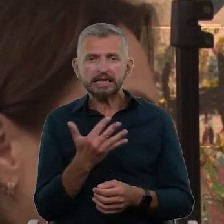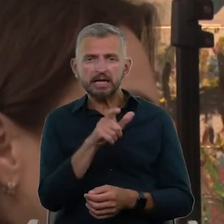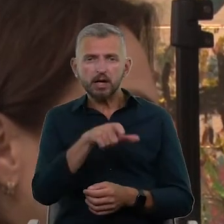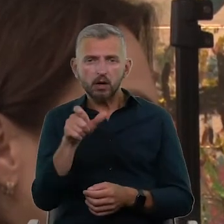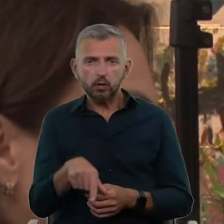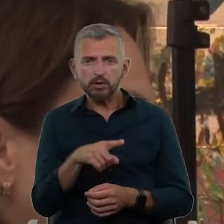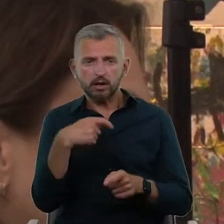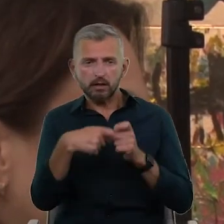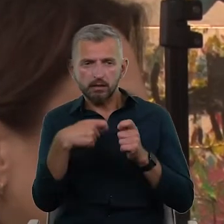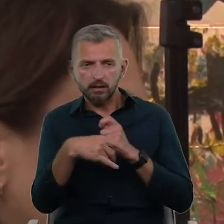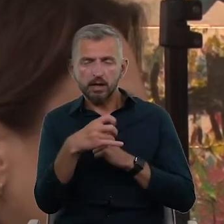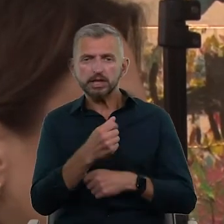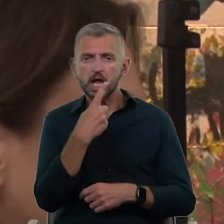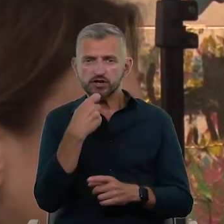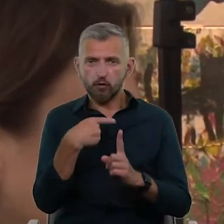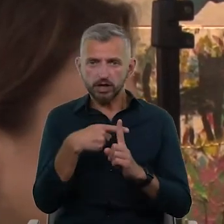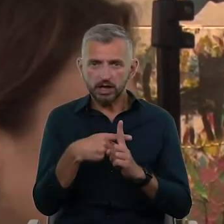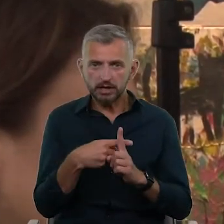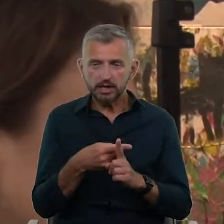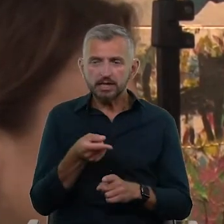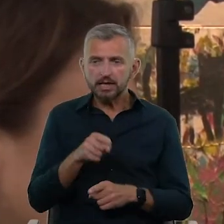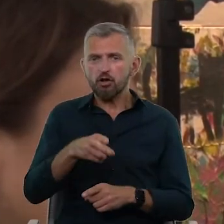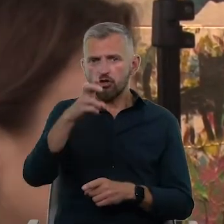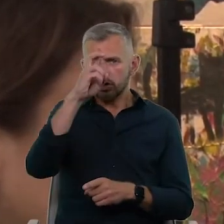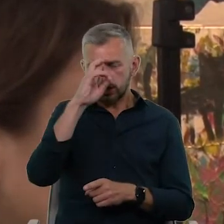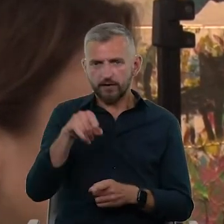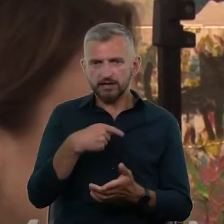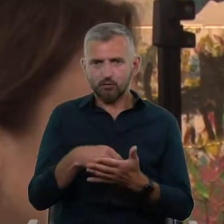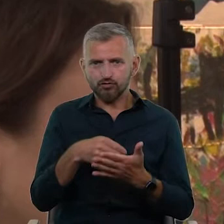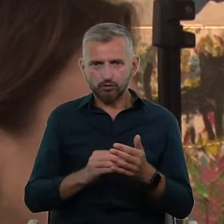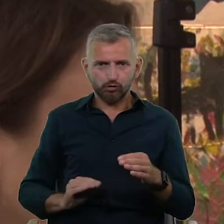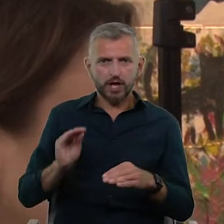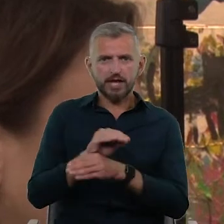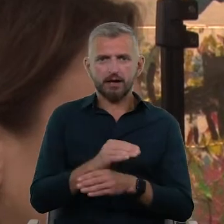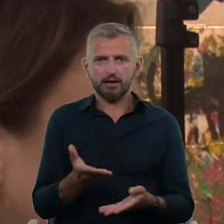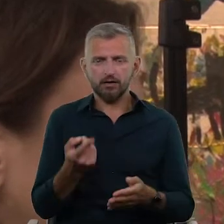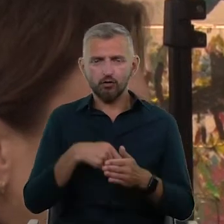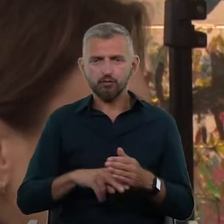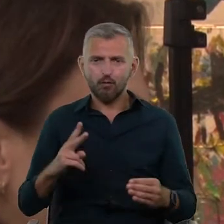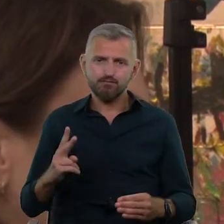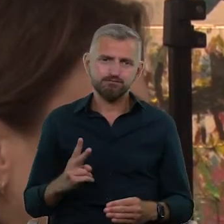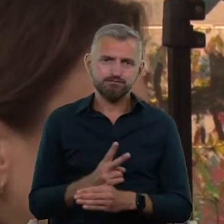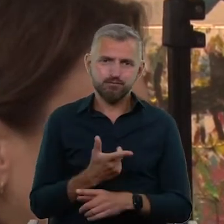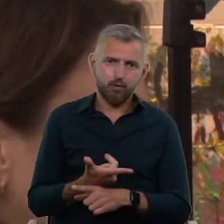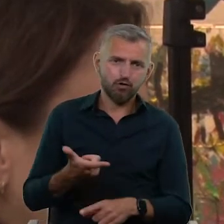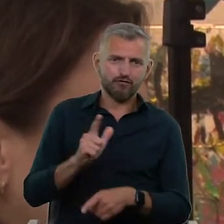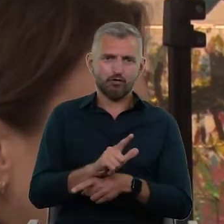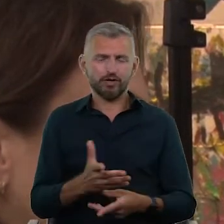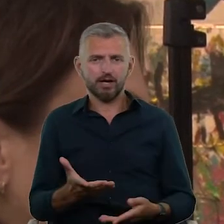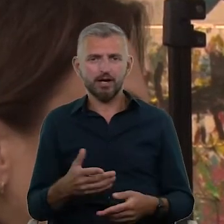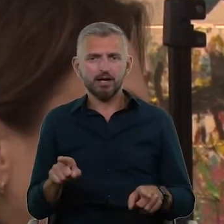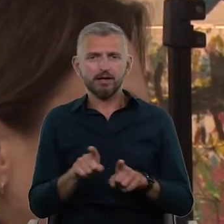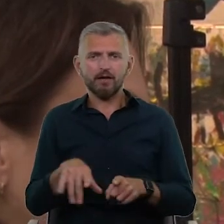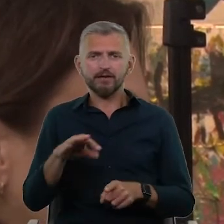люди задонатили на Червоний Хрест, стільки держава з бюджету додає, тобто подвоює. І таким чином всі